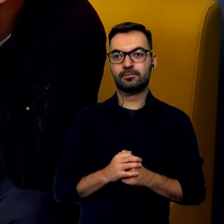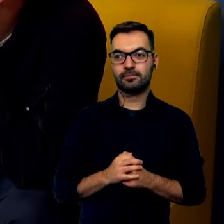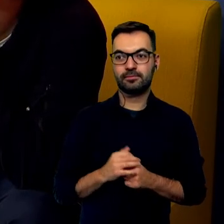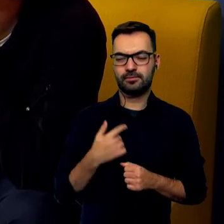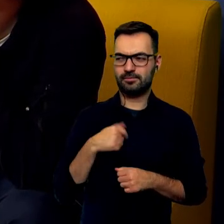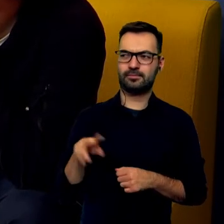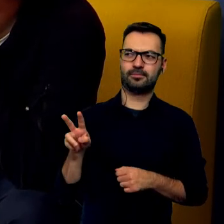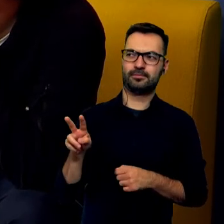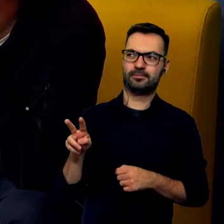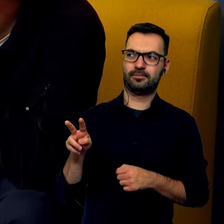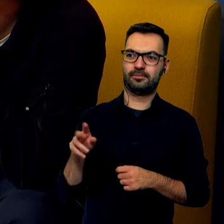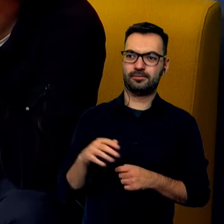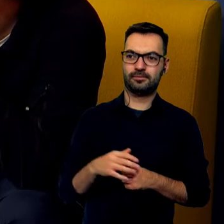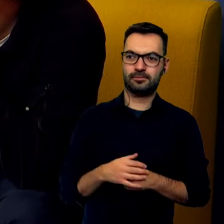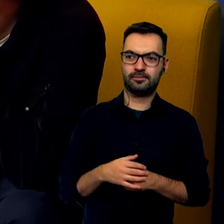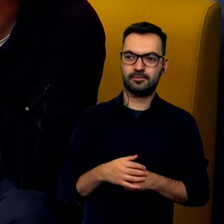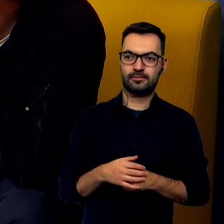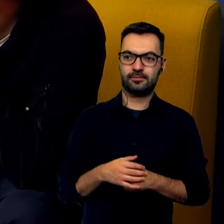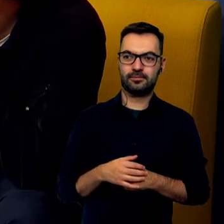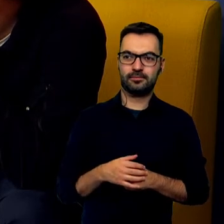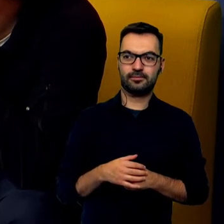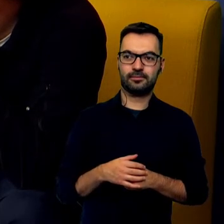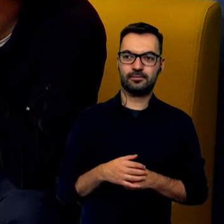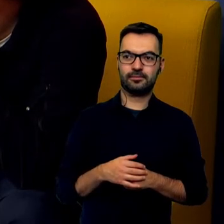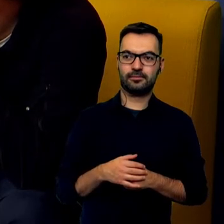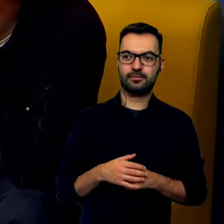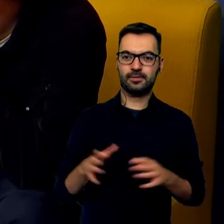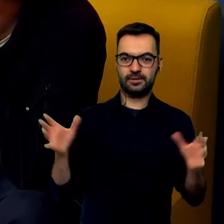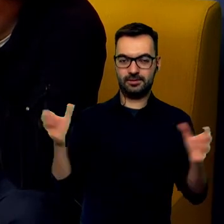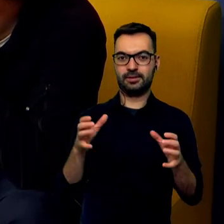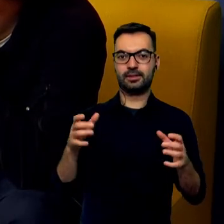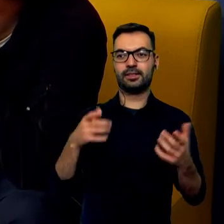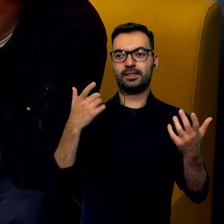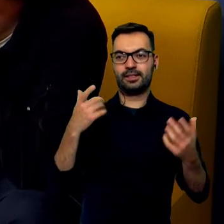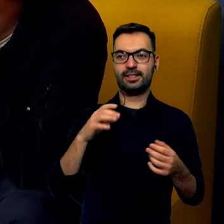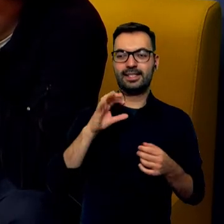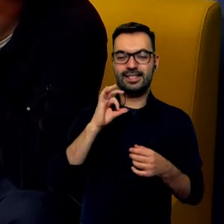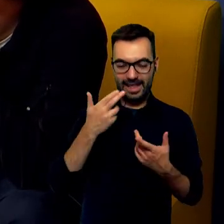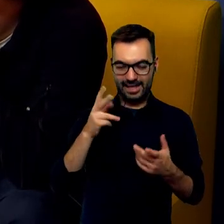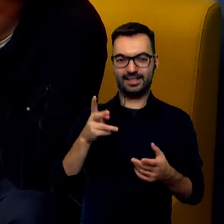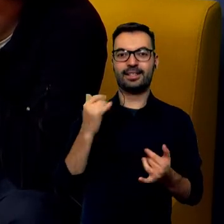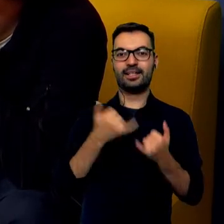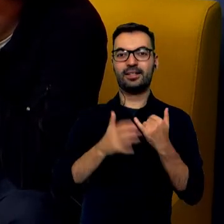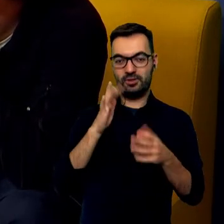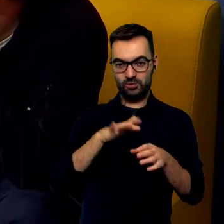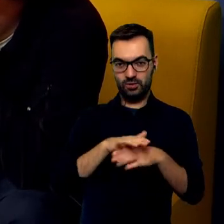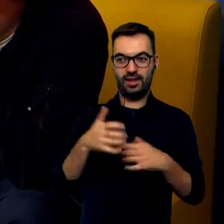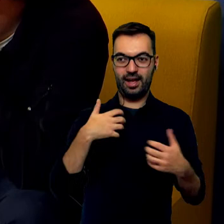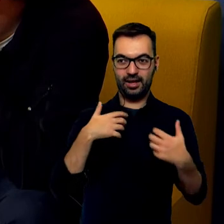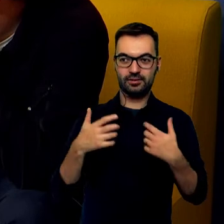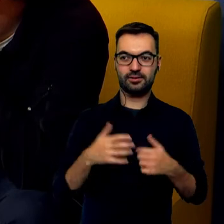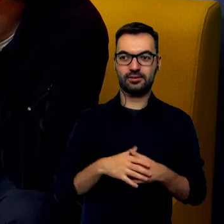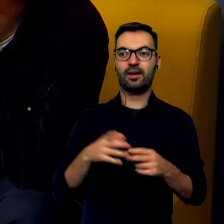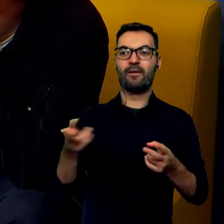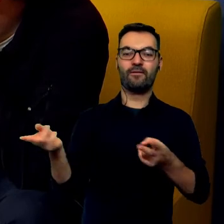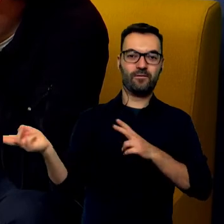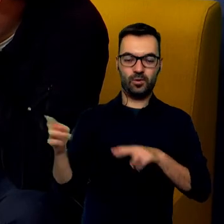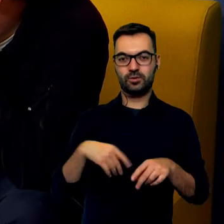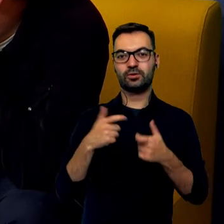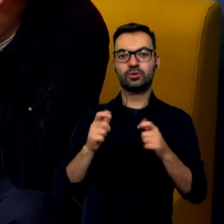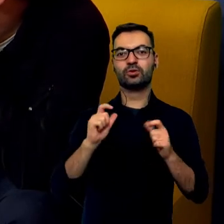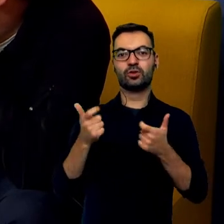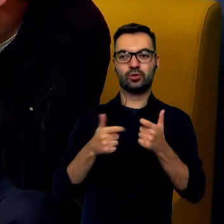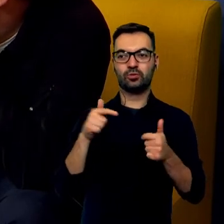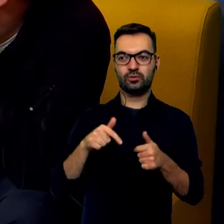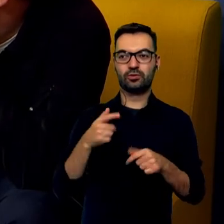że spojrzałem na nią w oczy i ona wróciła mnie tak i mówi, synek, jak już będziesz znanym aktorem, wróć i